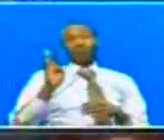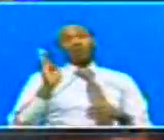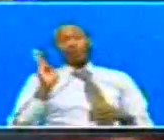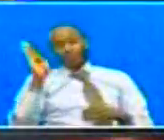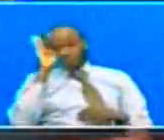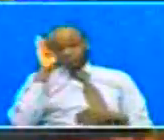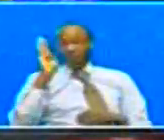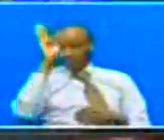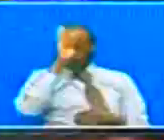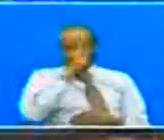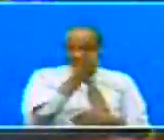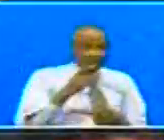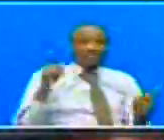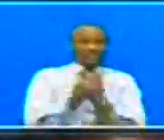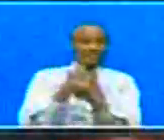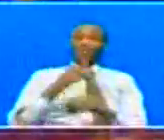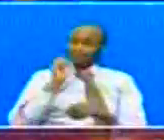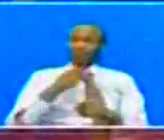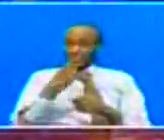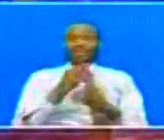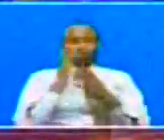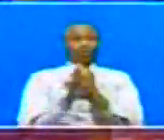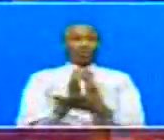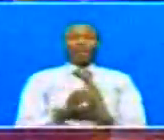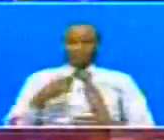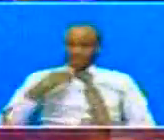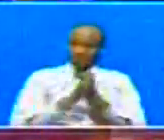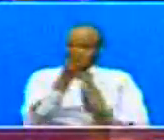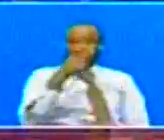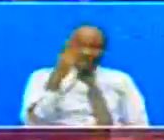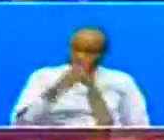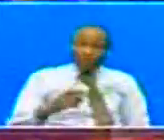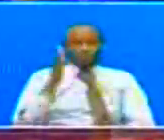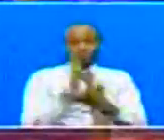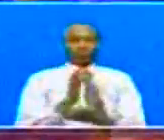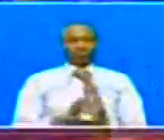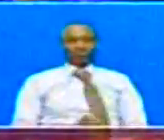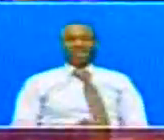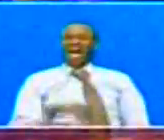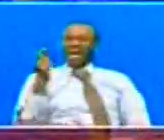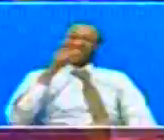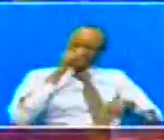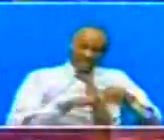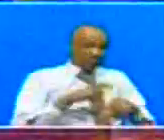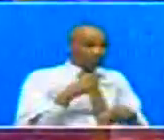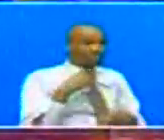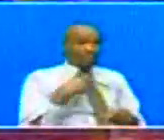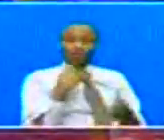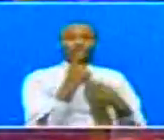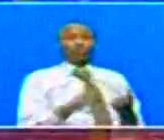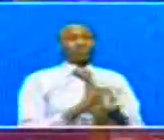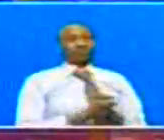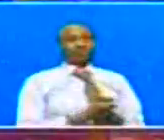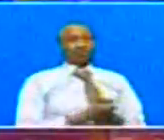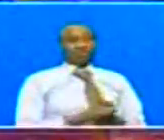tuende Tonanoka, mimi itaongea kinaga ubaga. Wewe na mimi. Mimi na wewe niwaambie watu ukweli. Wasifikiri mkashoka na kujapa kuongea kizungu. Unaona?